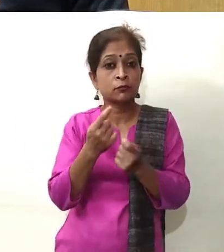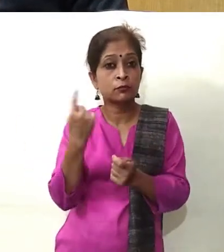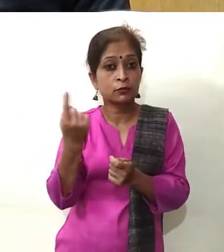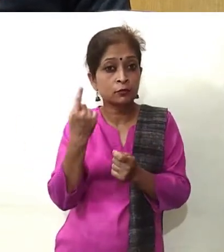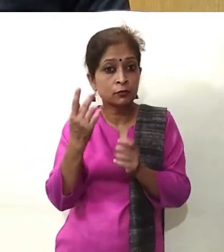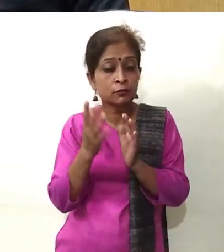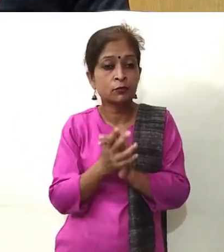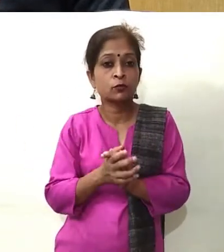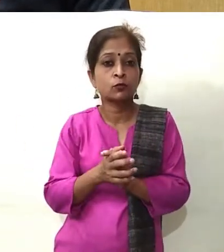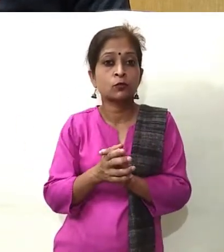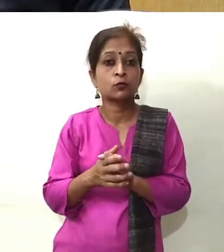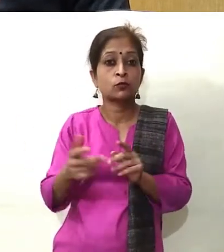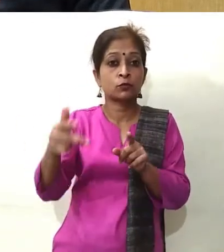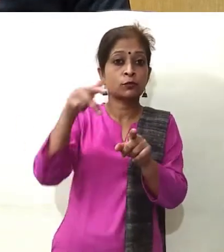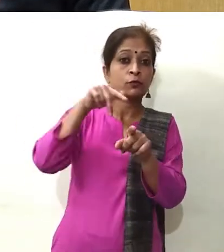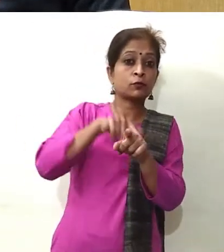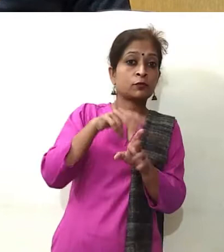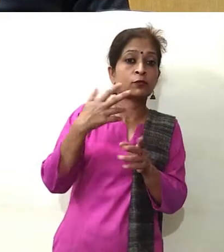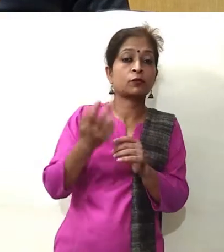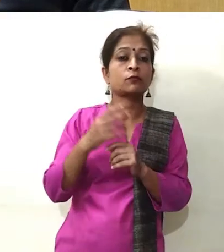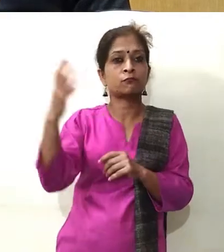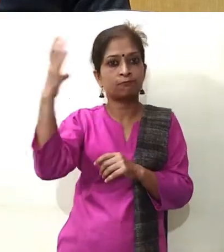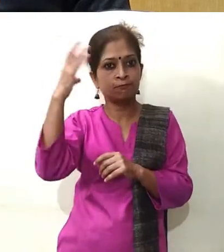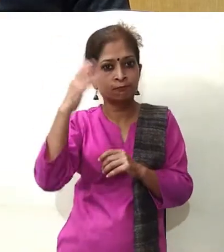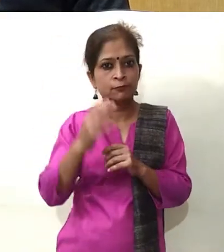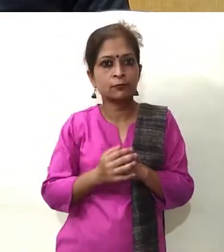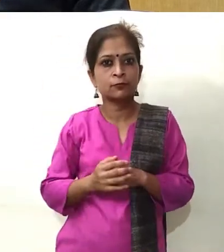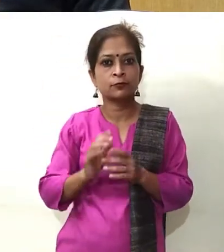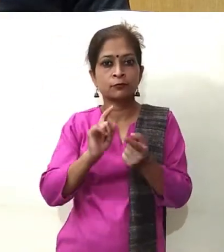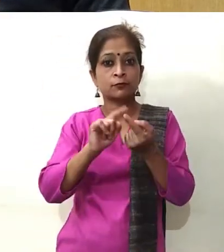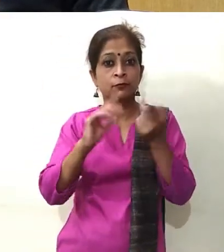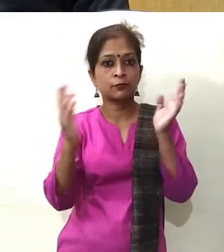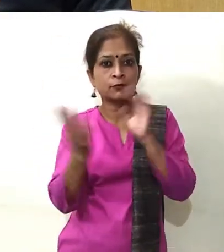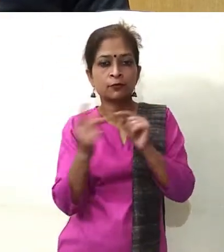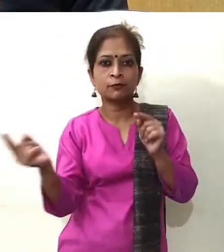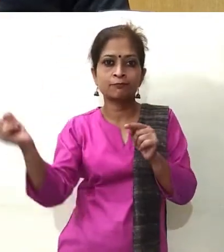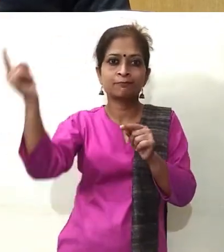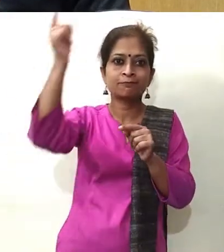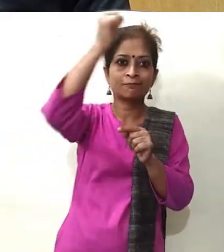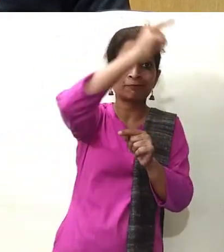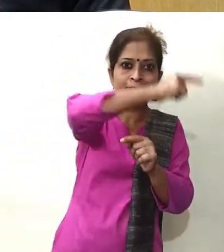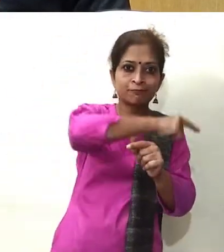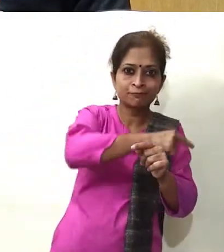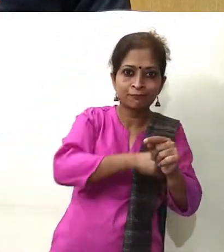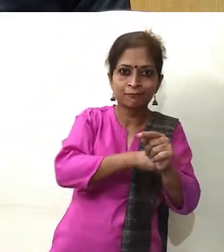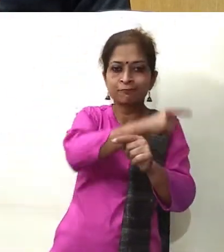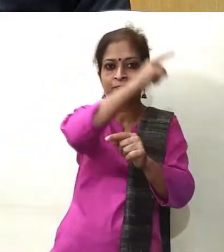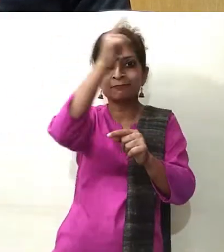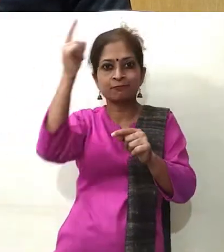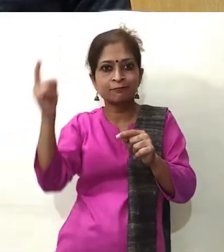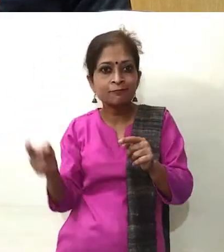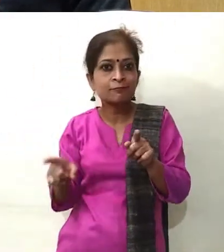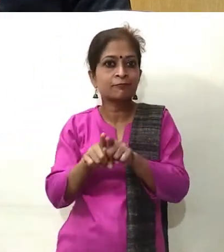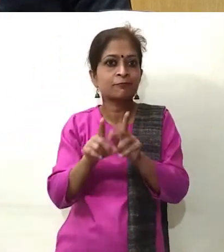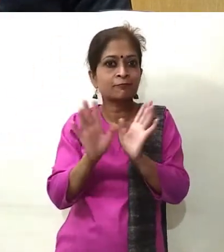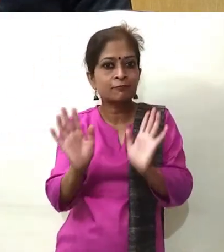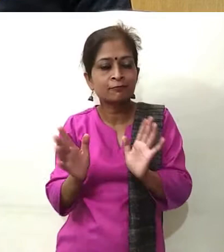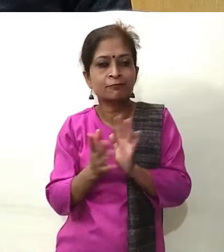जिसपे कि सूर्य बैठे हुए पृथ्वी के इस पार से उस पार जाते हैं, ऐसी वर्णना है जी। तो ये रही दूसरी